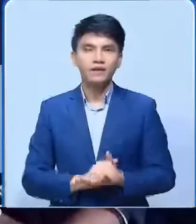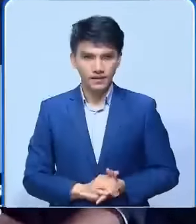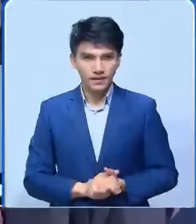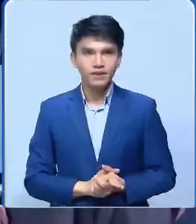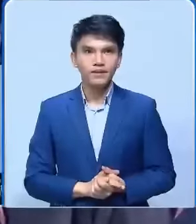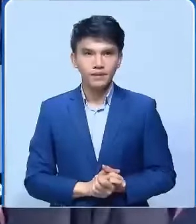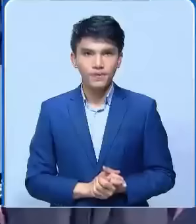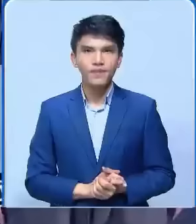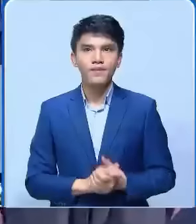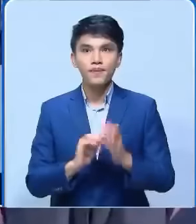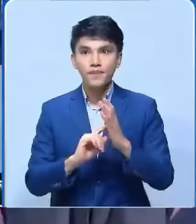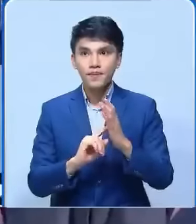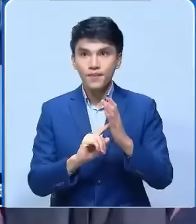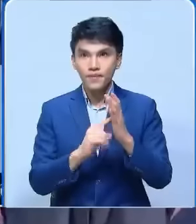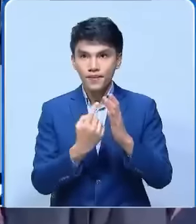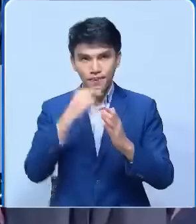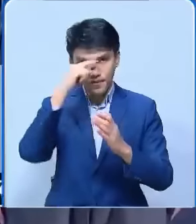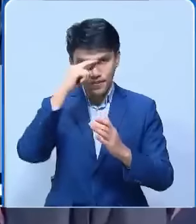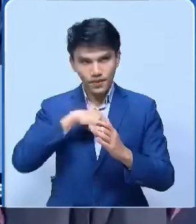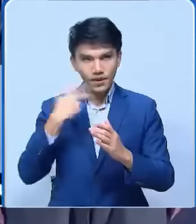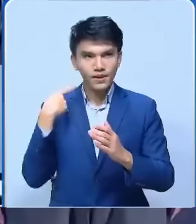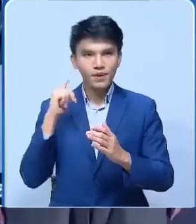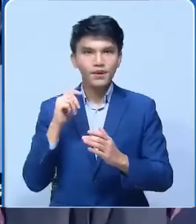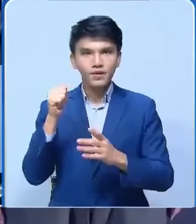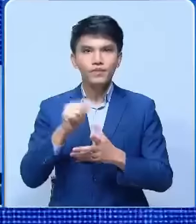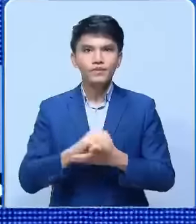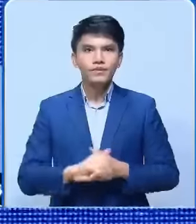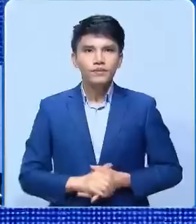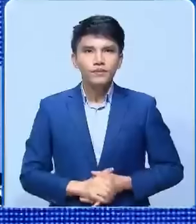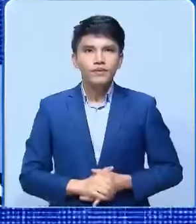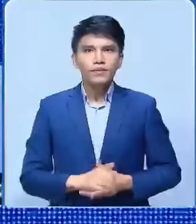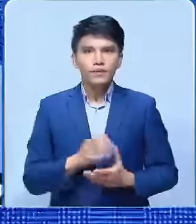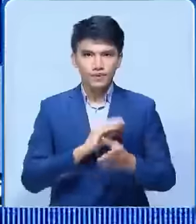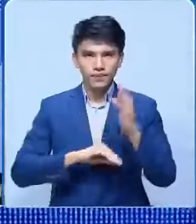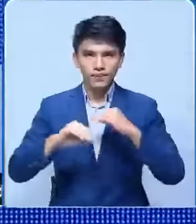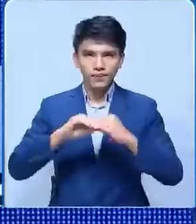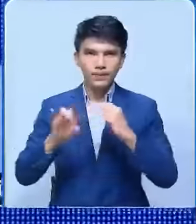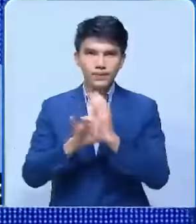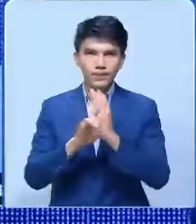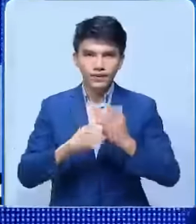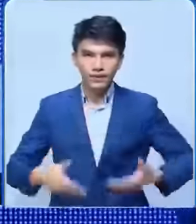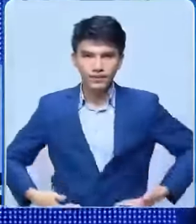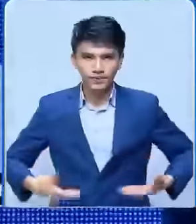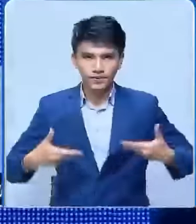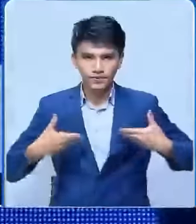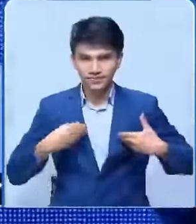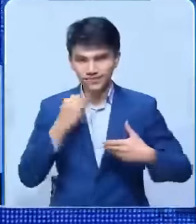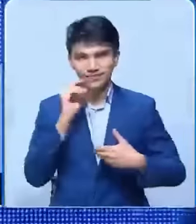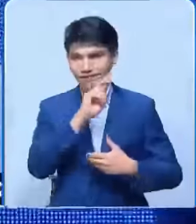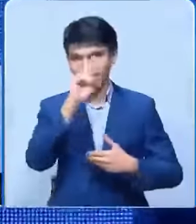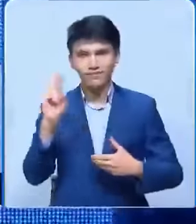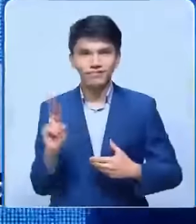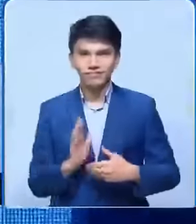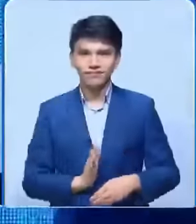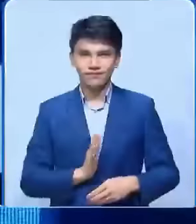นี่ลูกแรกที่จะทำให้ประเทศไทยได้รับประโยชน์อย่างแท้จริงต่อยอดคุณภาพชีวิตมีกินมีใช้มี